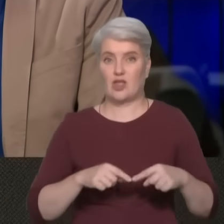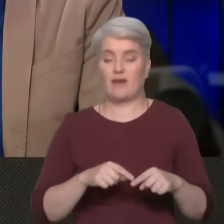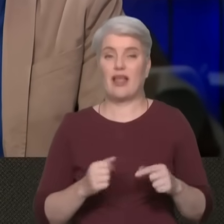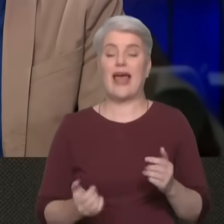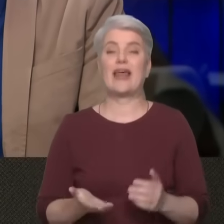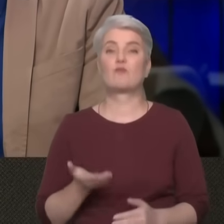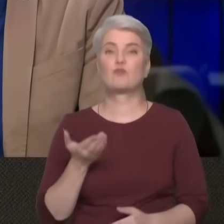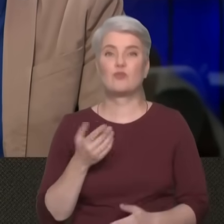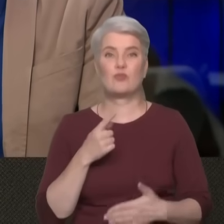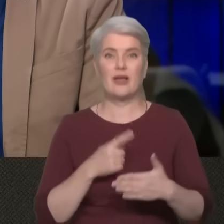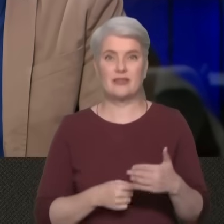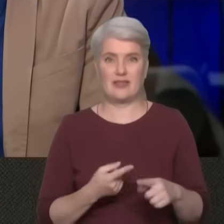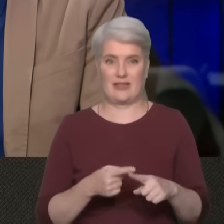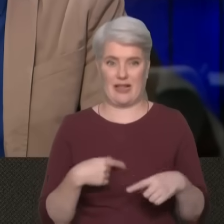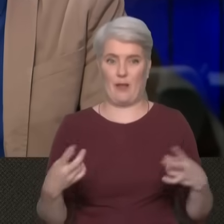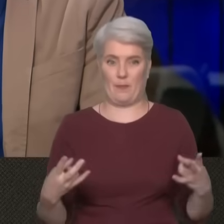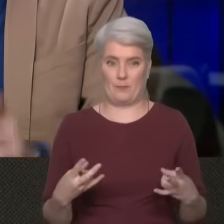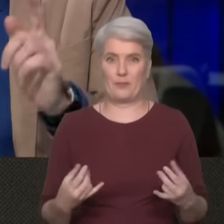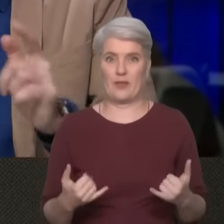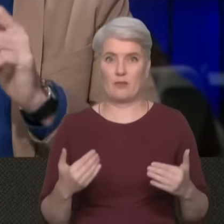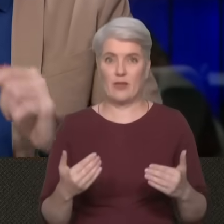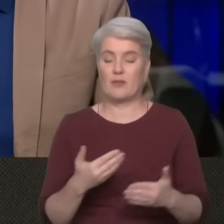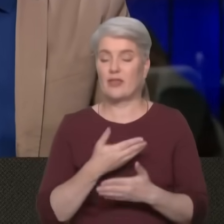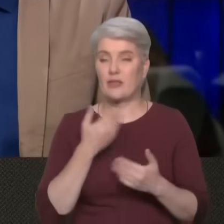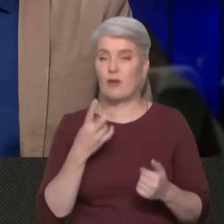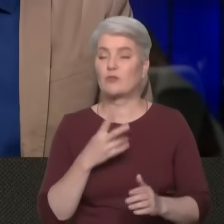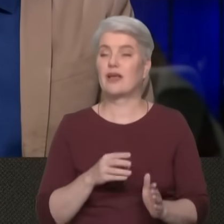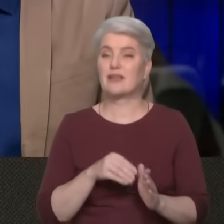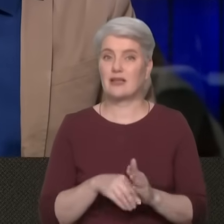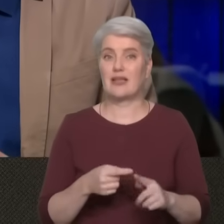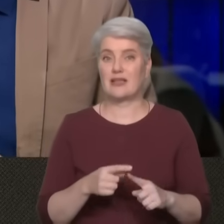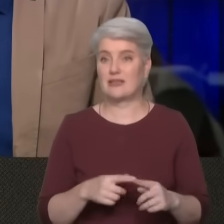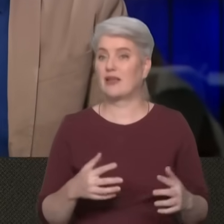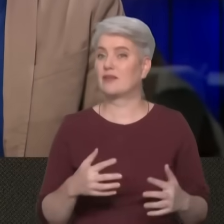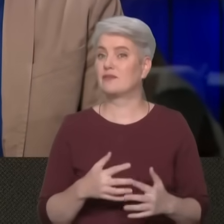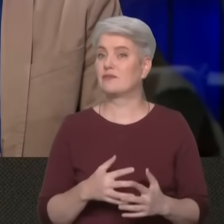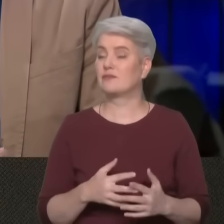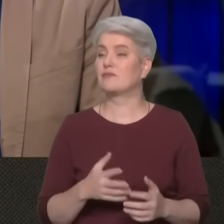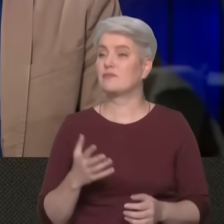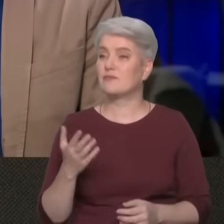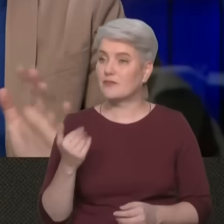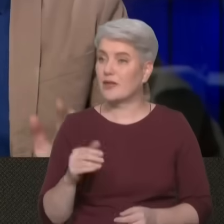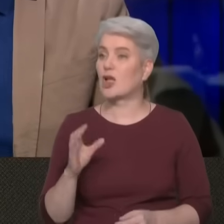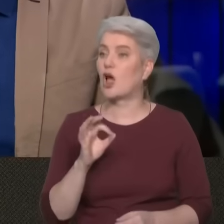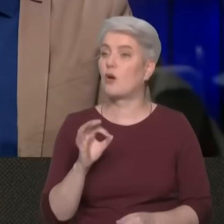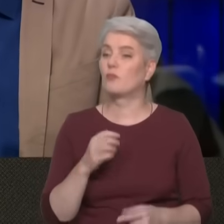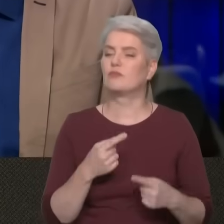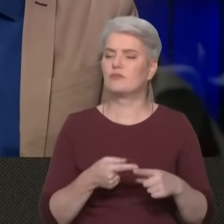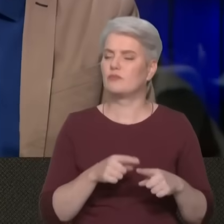б нам потрібні були, на цьому етапі немає, і це треба закладати. Пане Михайло, і ця війна дає нам... А давайте ось ще про що поговоримо. З